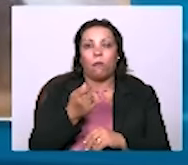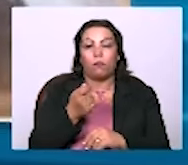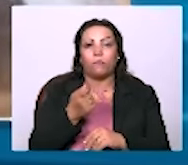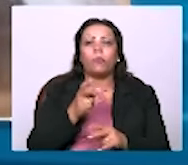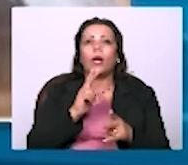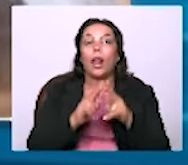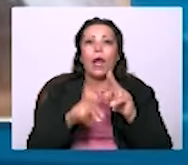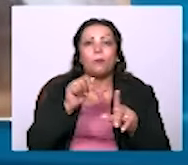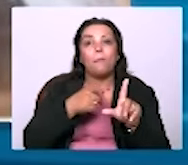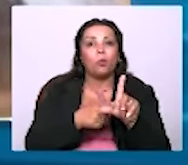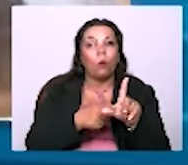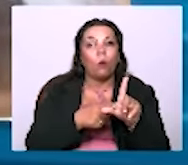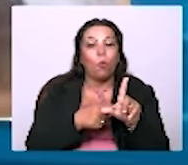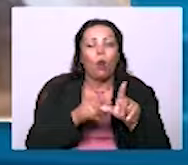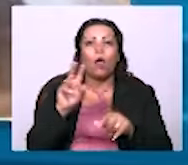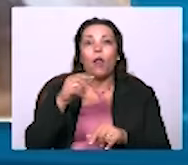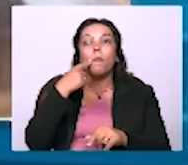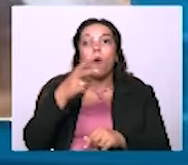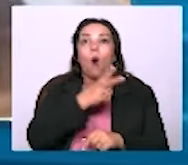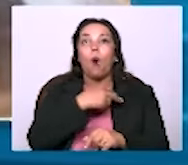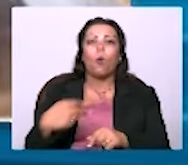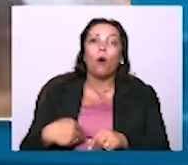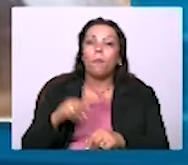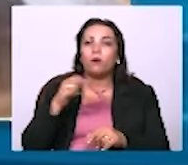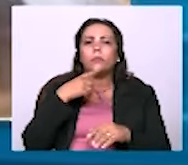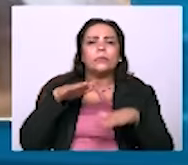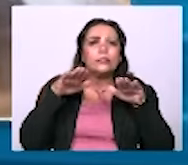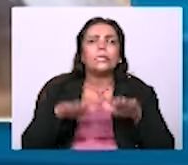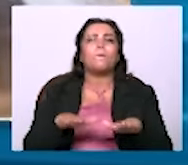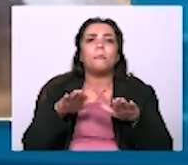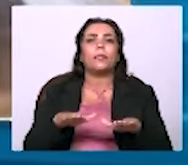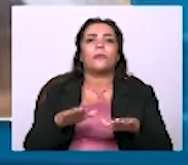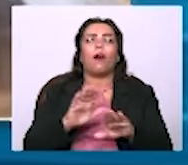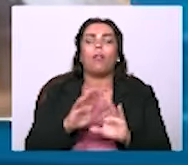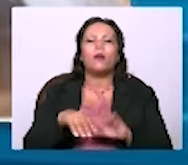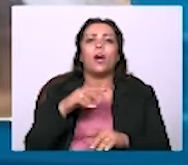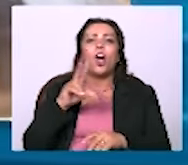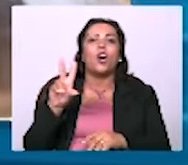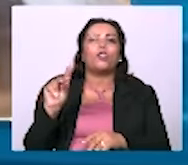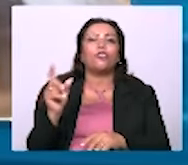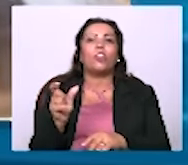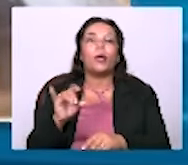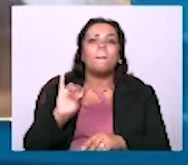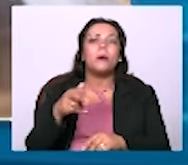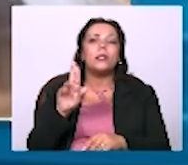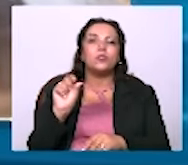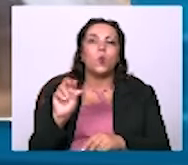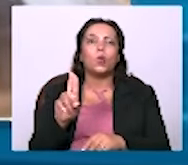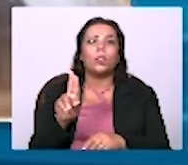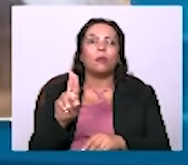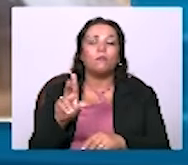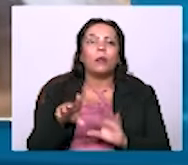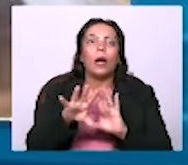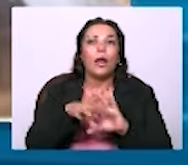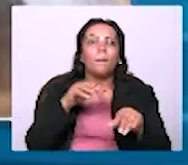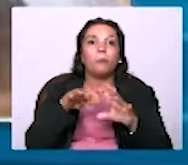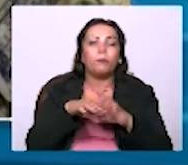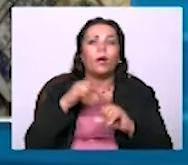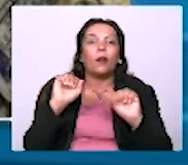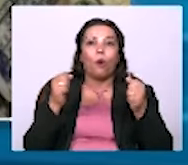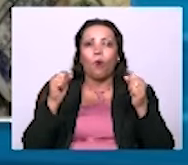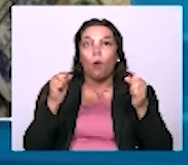المواد البتروليه رغم ان الحكومه ثبتت طن المازوت لانتاج